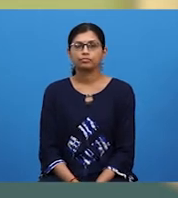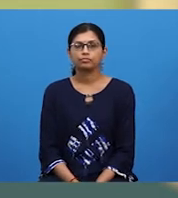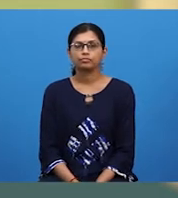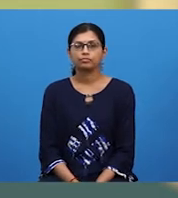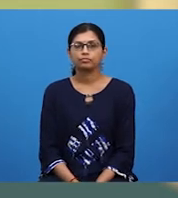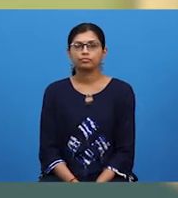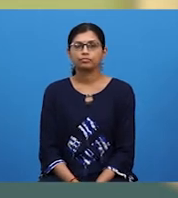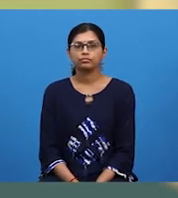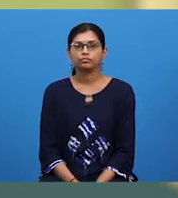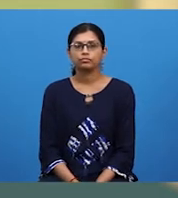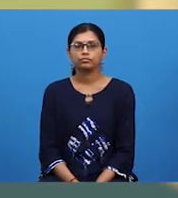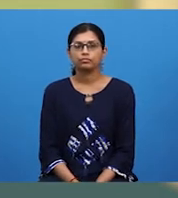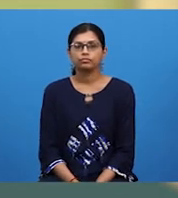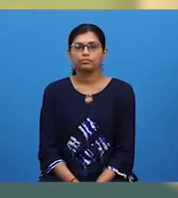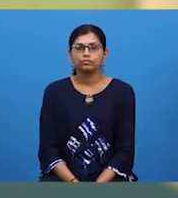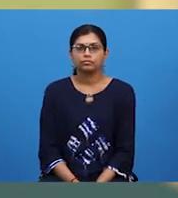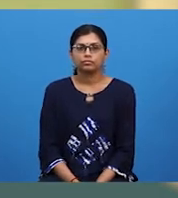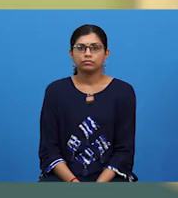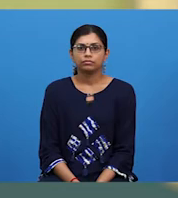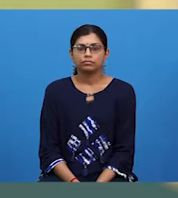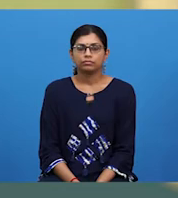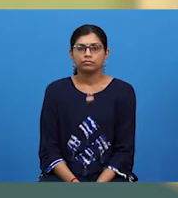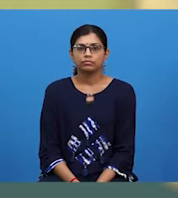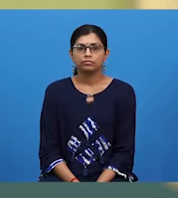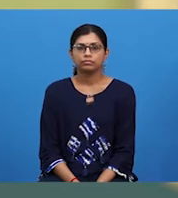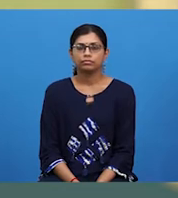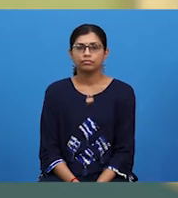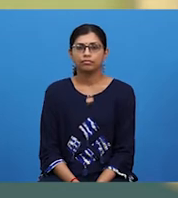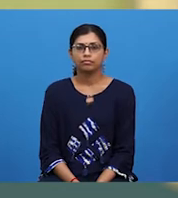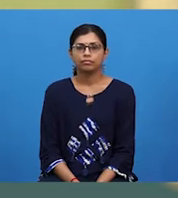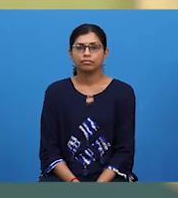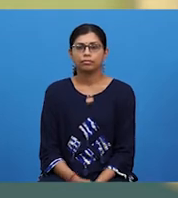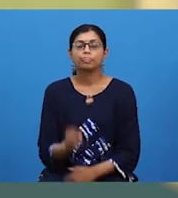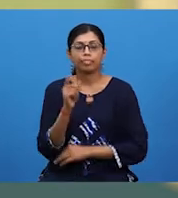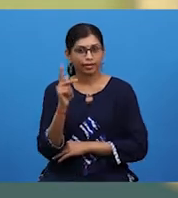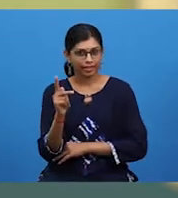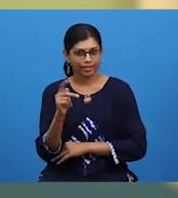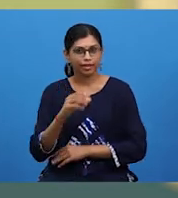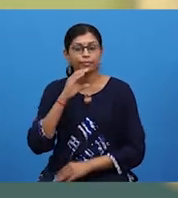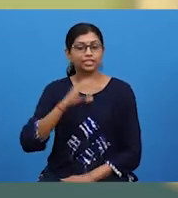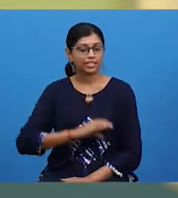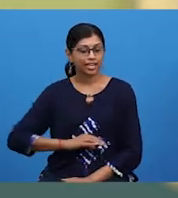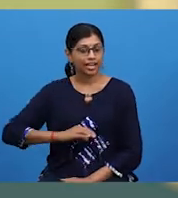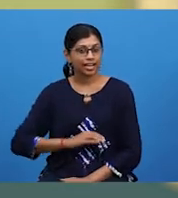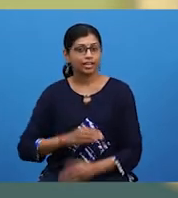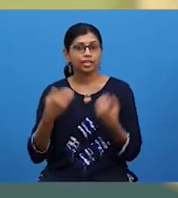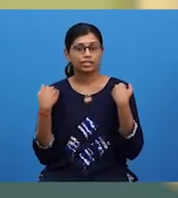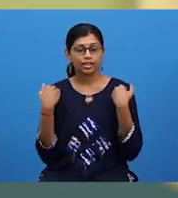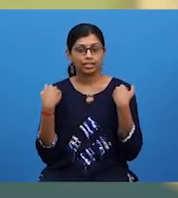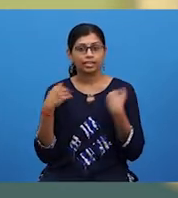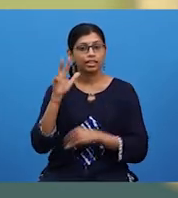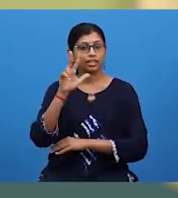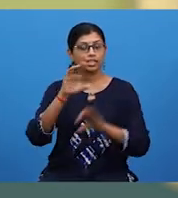Dapat tak murid-murid? Ya, pencernaan hanya melibatkan 3 kelas makanan